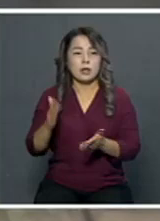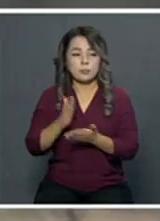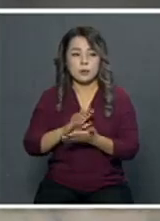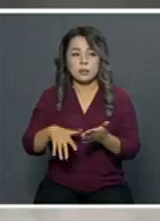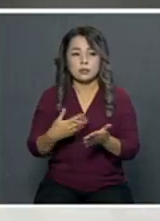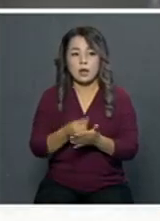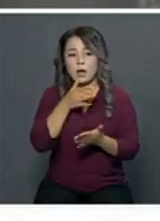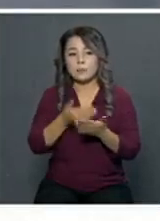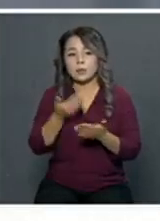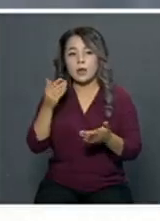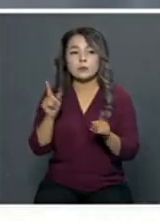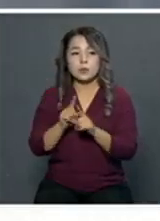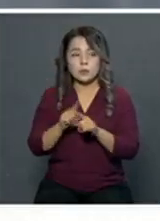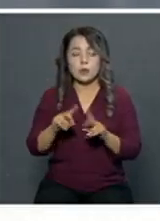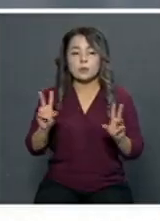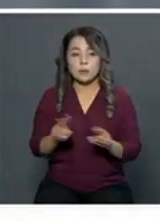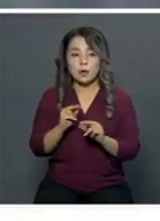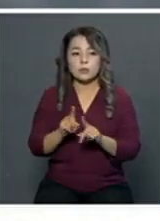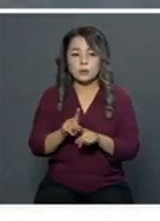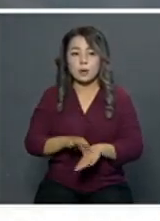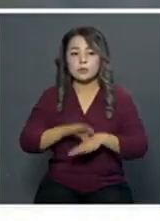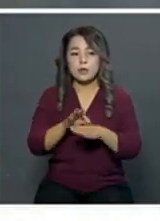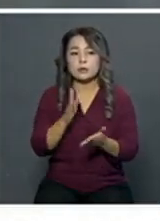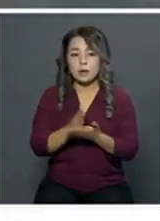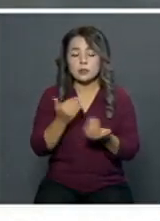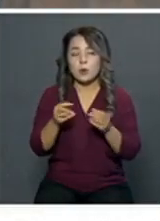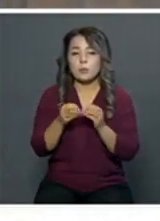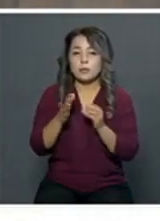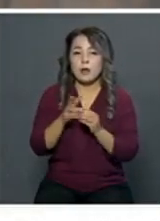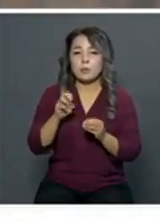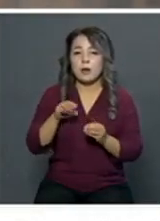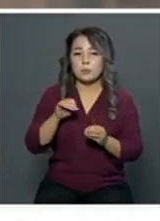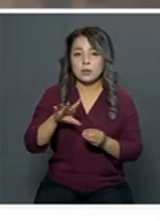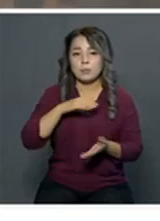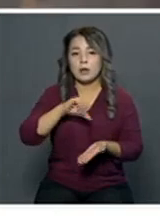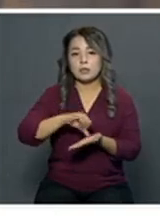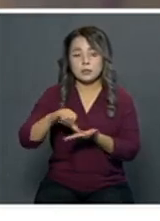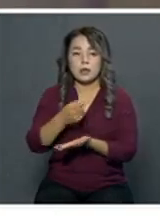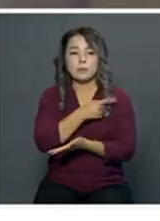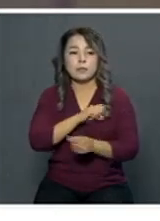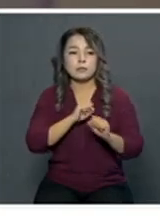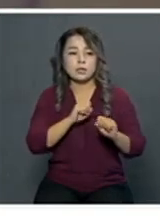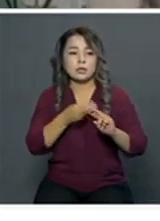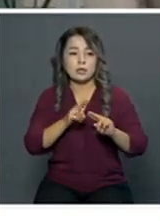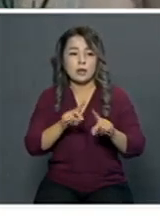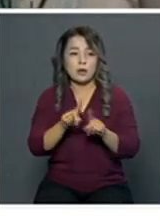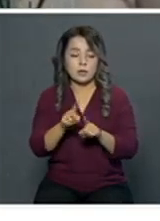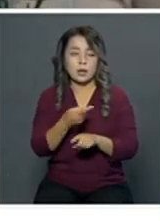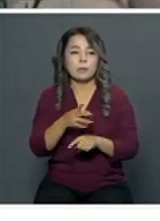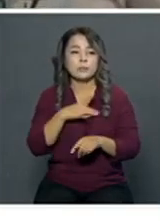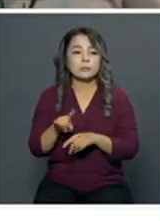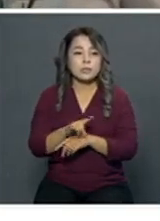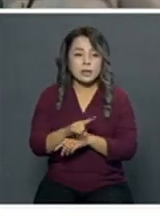жасалған сынақтар да әзірге сәтті өтіп келеді. Мәселен, 15 мамырда кандидаттық вакцина тышқандарға егіліп,